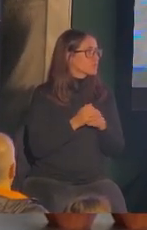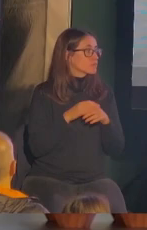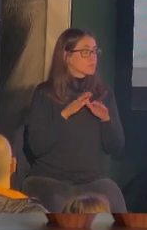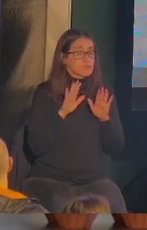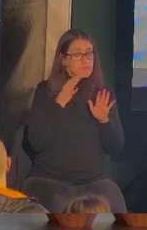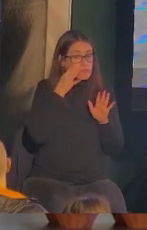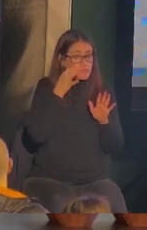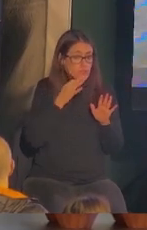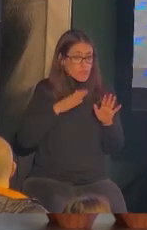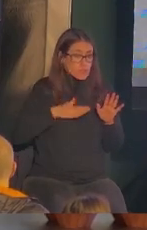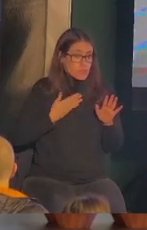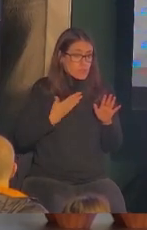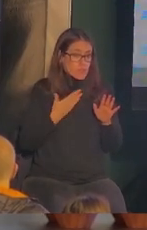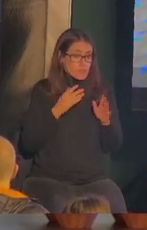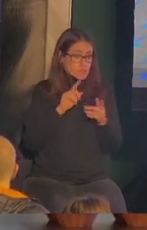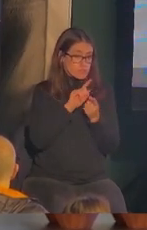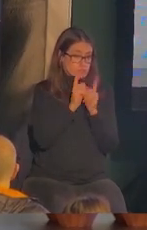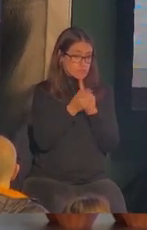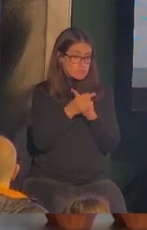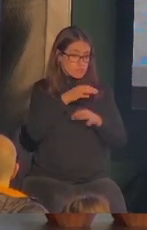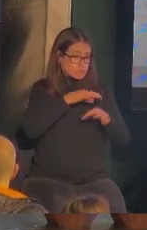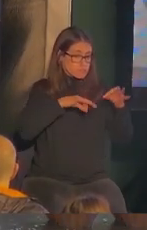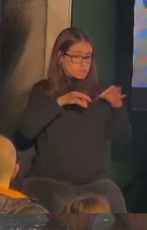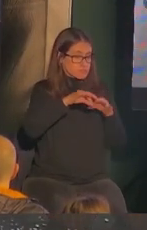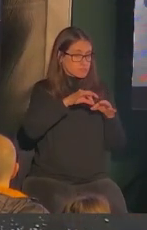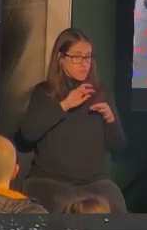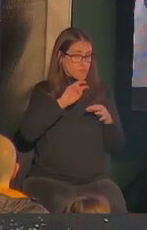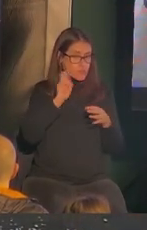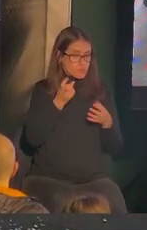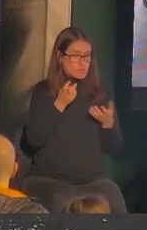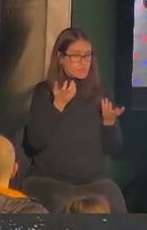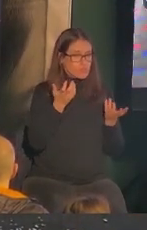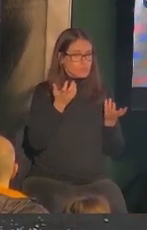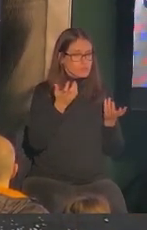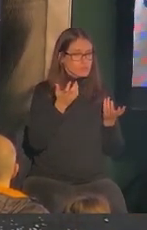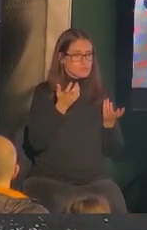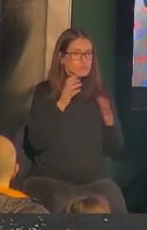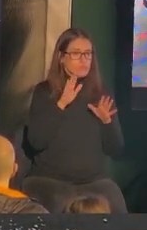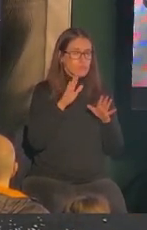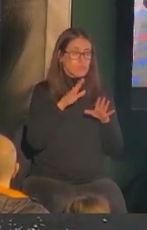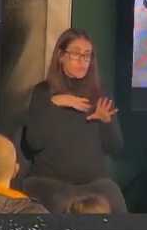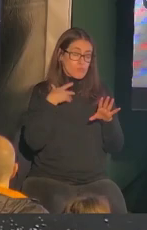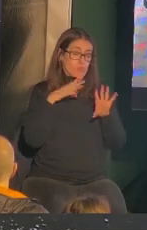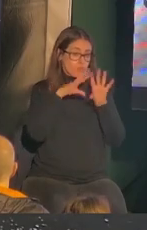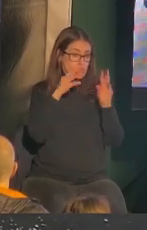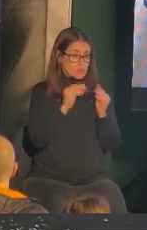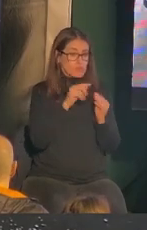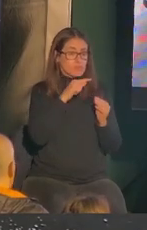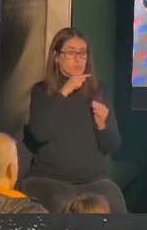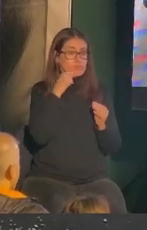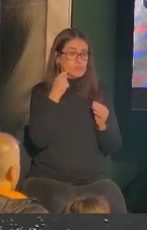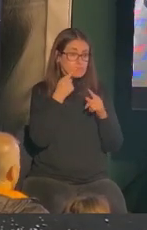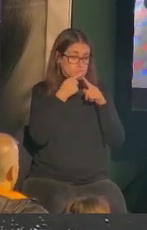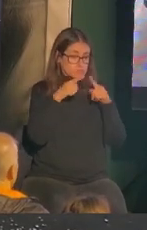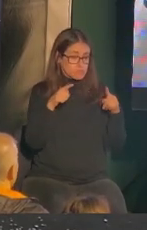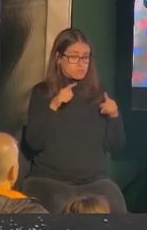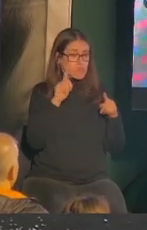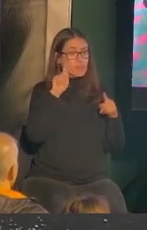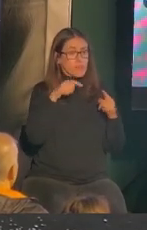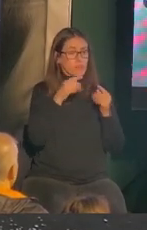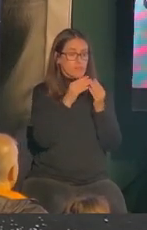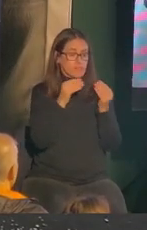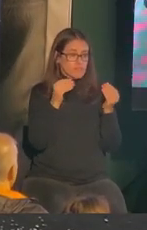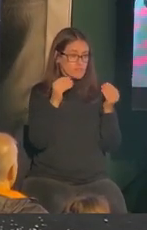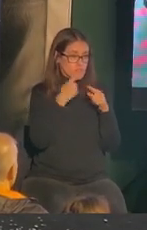per qualsevol altre tipus de farina, si volguéssim. L'únic que pot ser que el gust canvi una mica I pot ser que les textures,